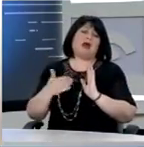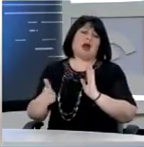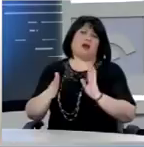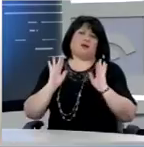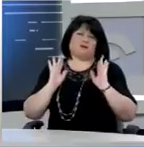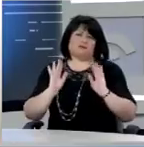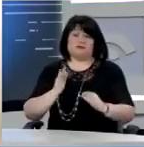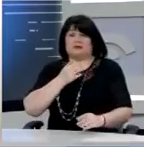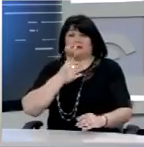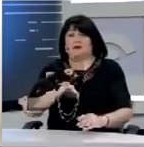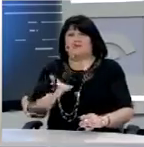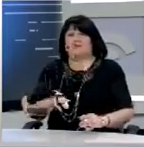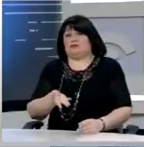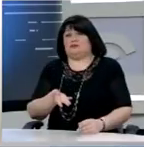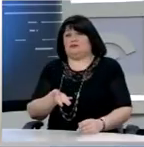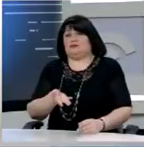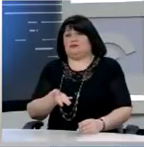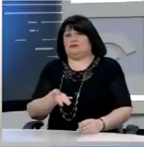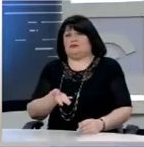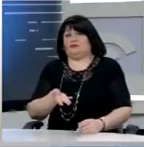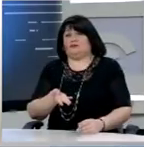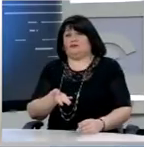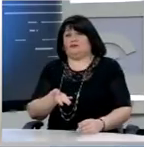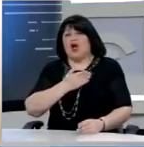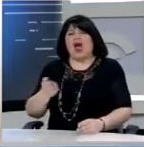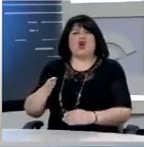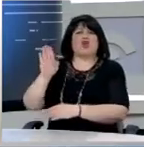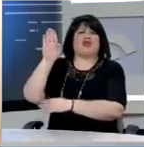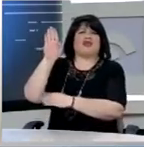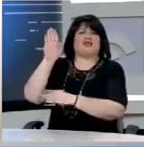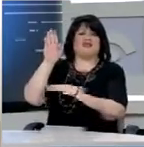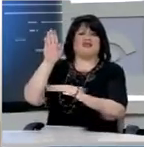να μην το πω αυτό, από τους υπονόμους της ακροδεξιάς,